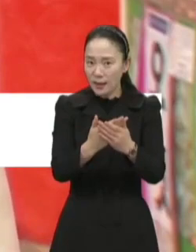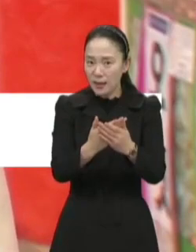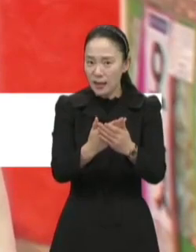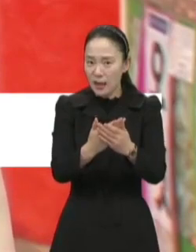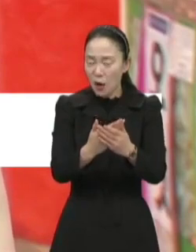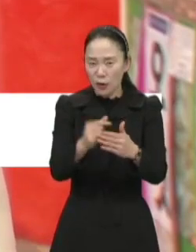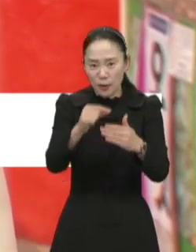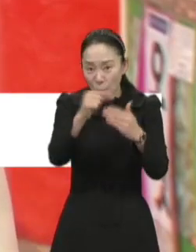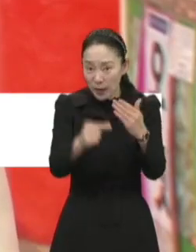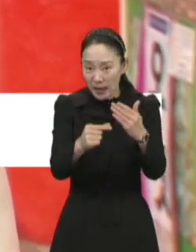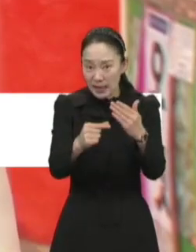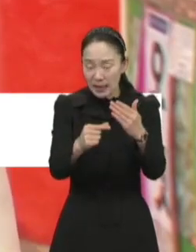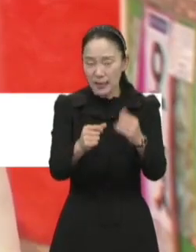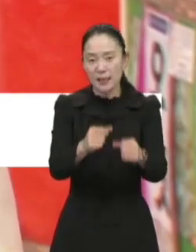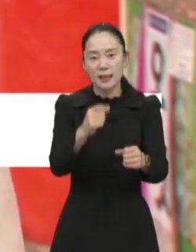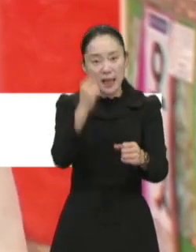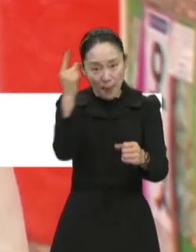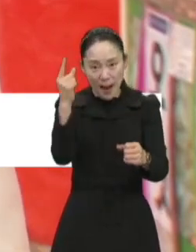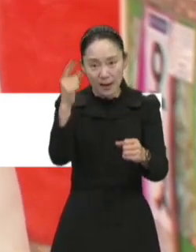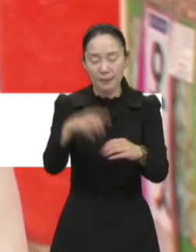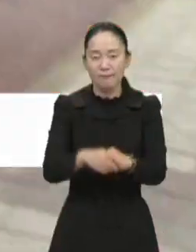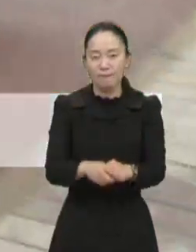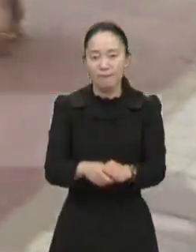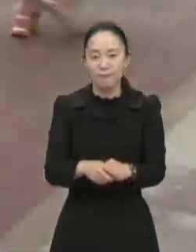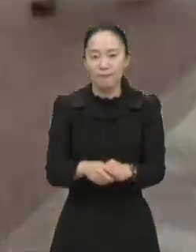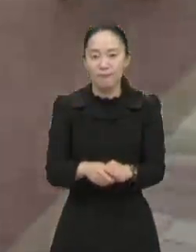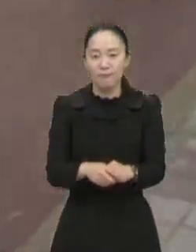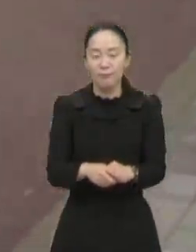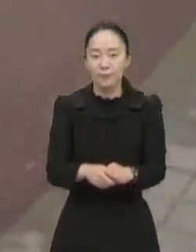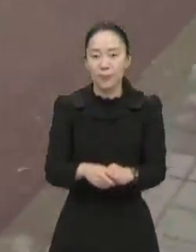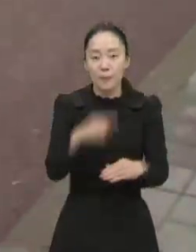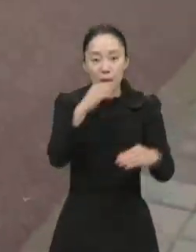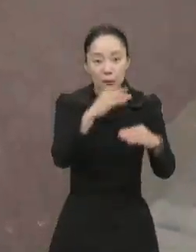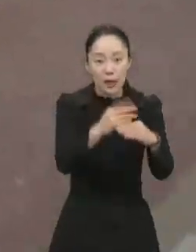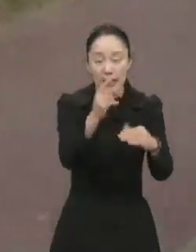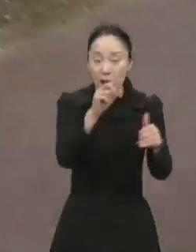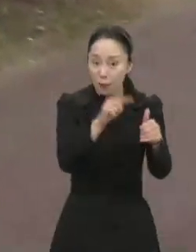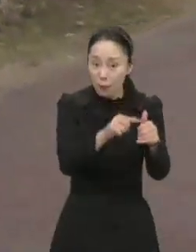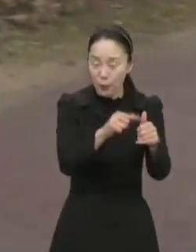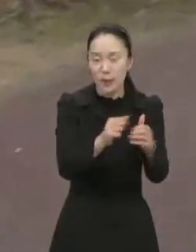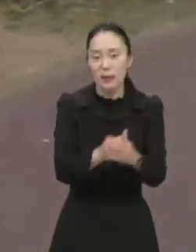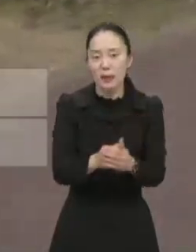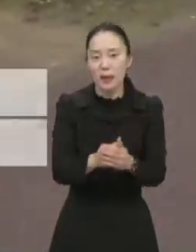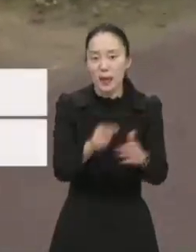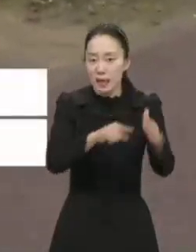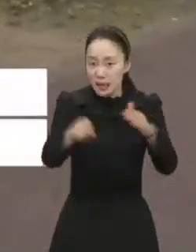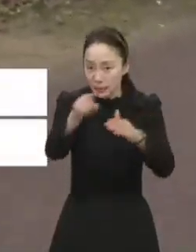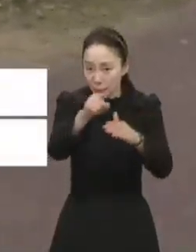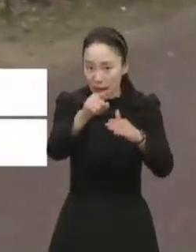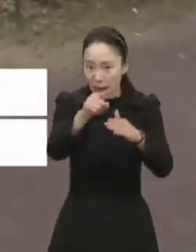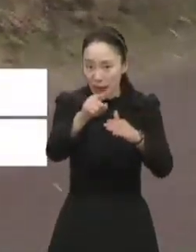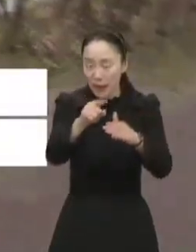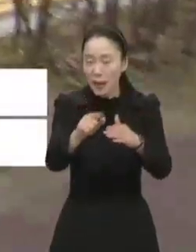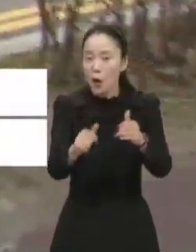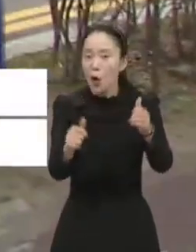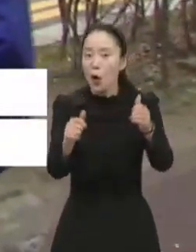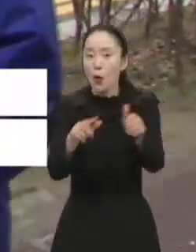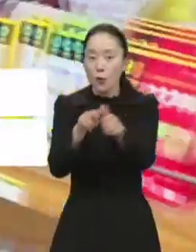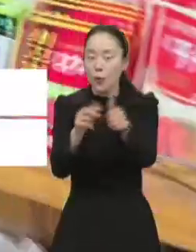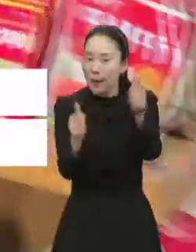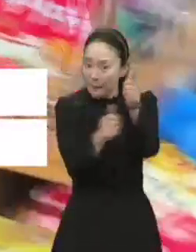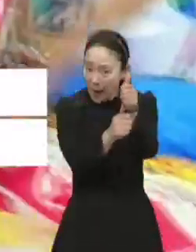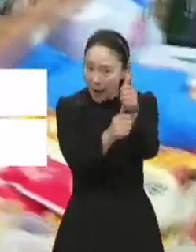킬러 컨텐츠를 개발을 해야 민주당 양승조 후보는 진보당 김명호 예비 후보와 단일화에